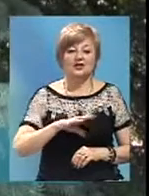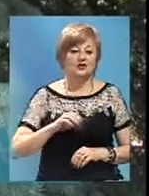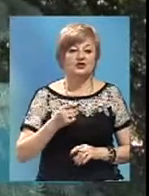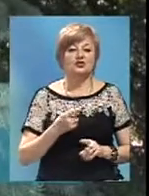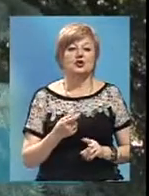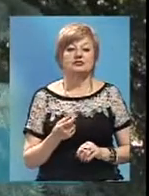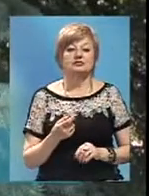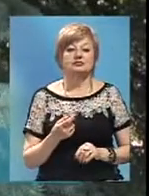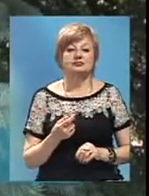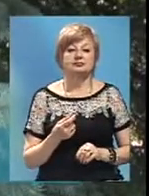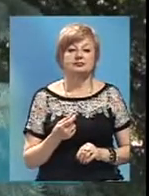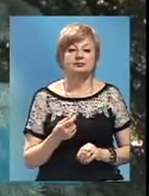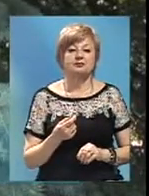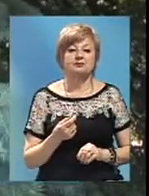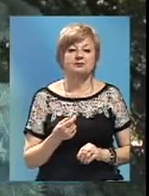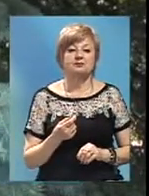грамоти.